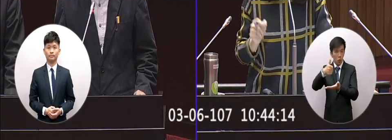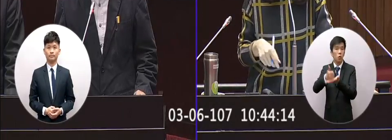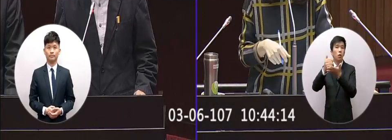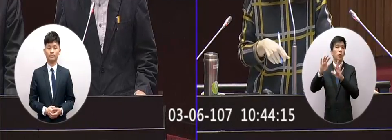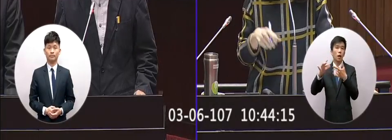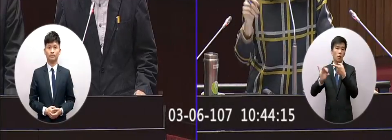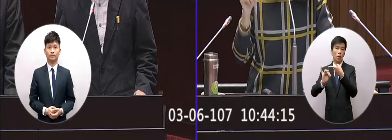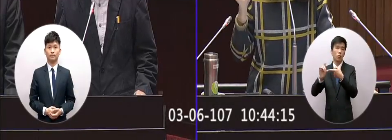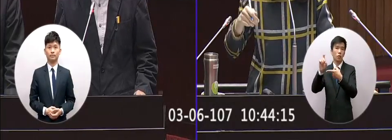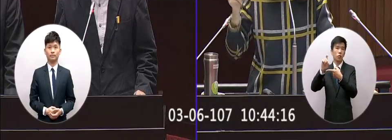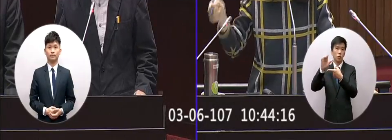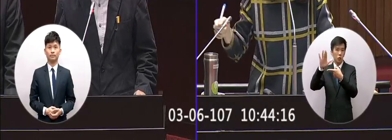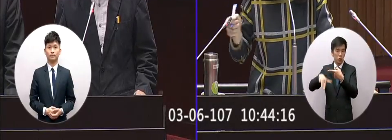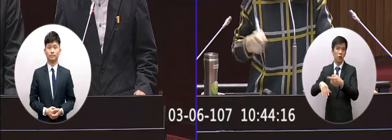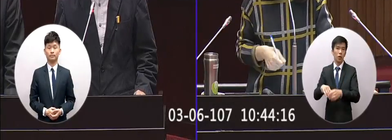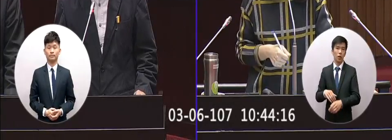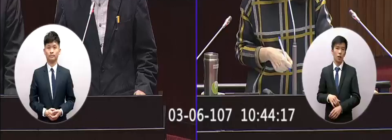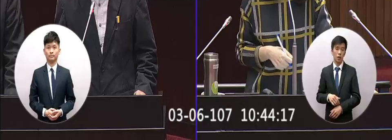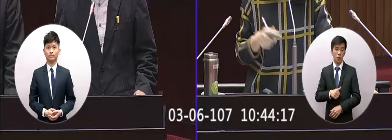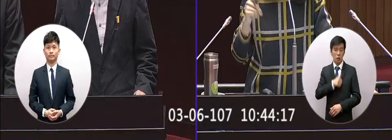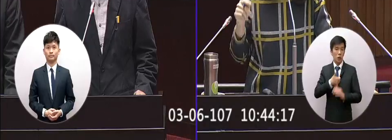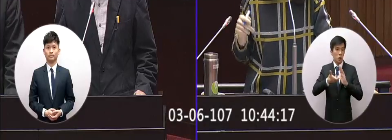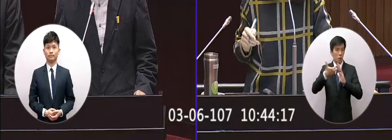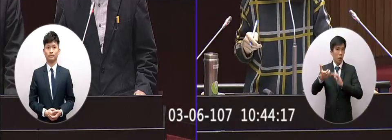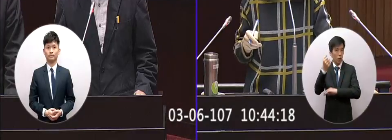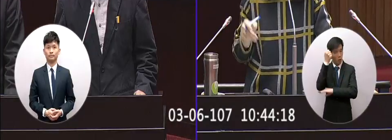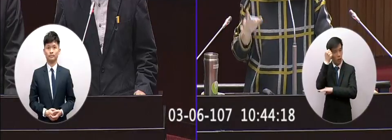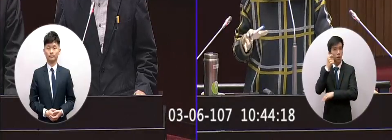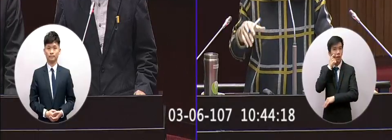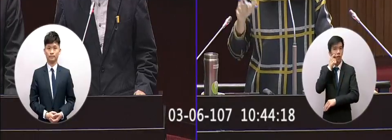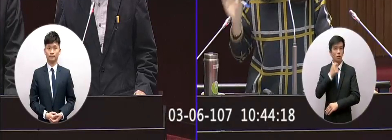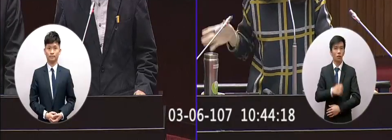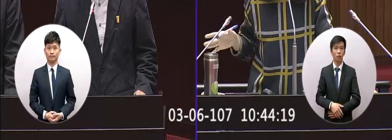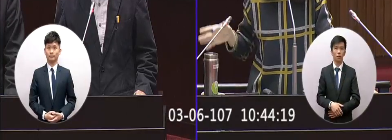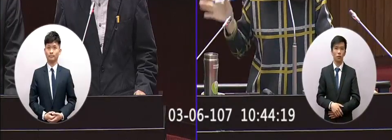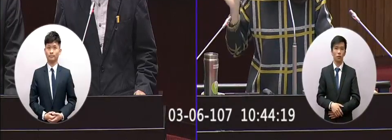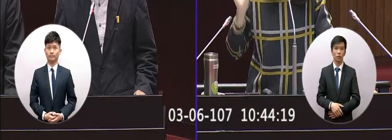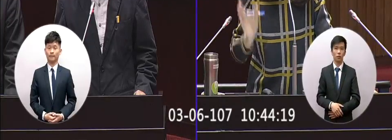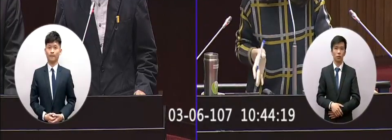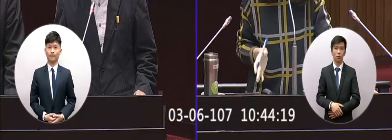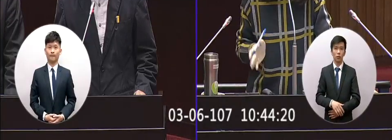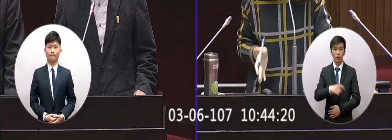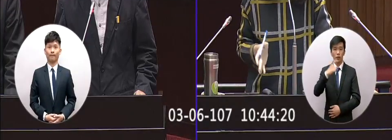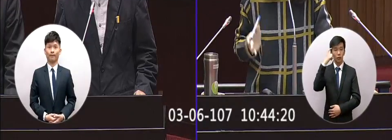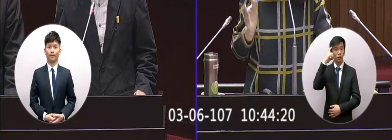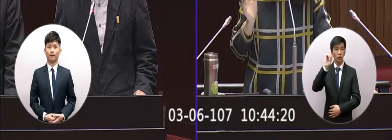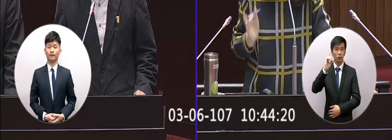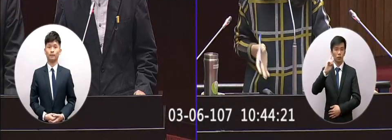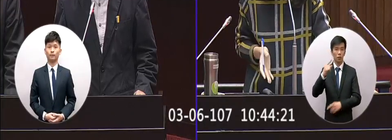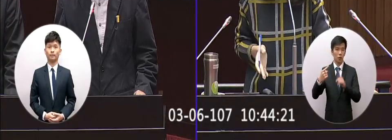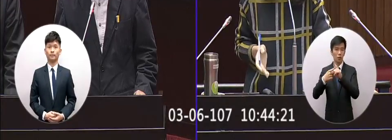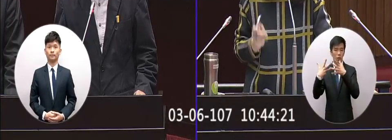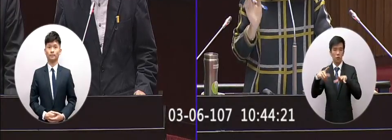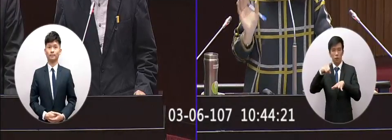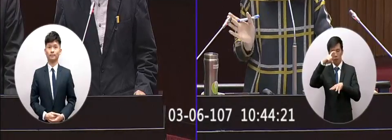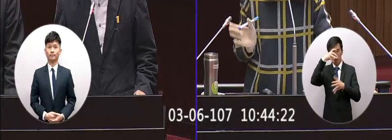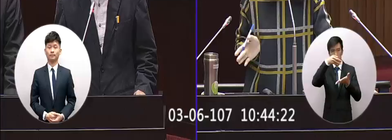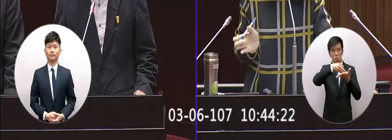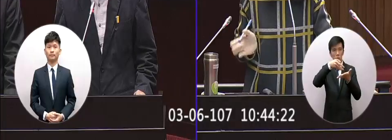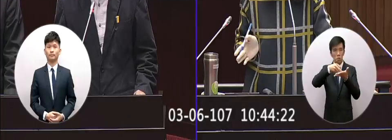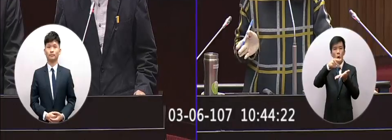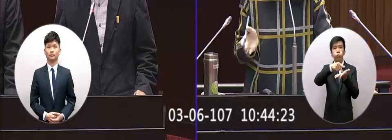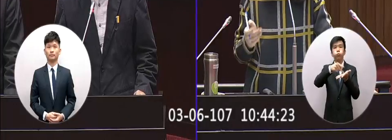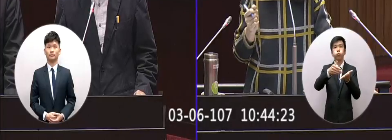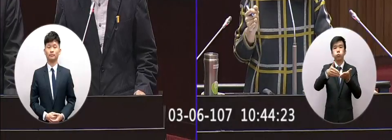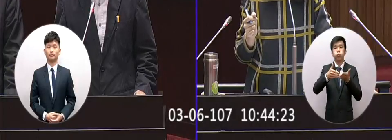够抽中这个去真的可以住进去的这个比例大概是 10% 左右，就表示说有很多人是想要去租的，但是他没有办法，所以是数量